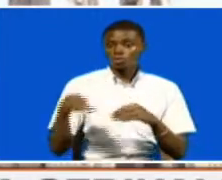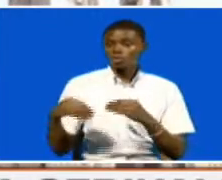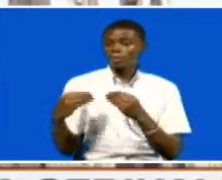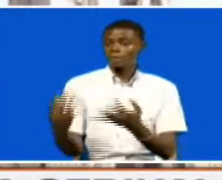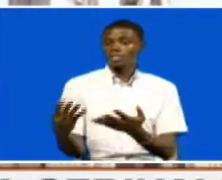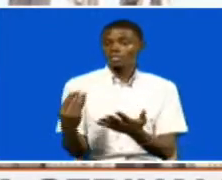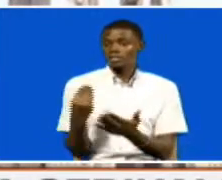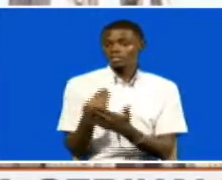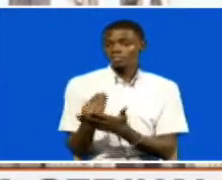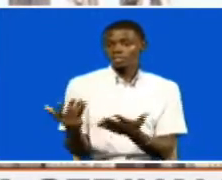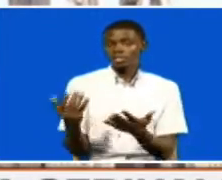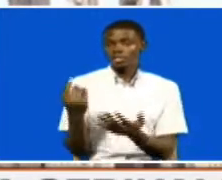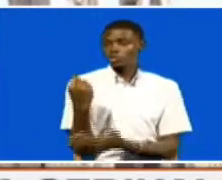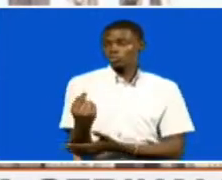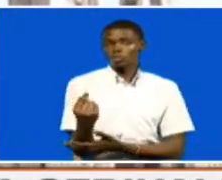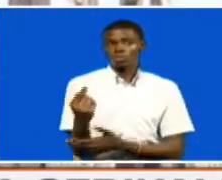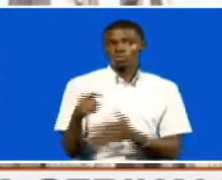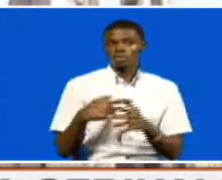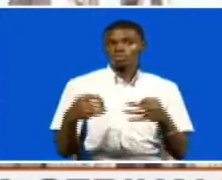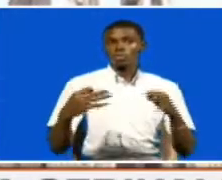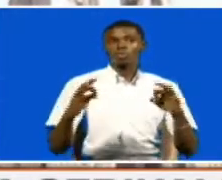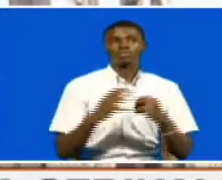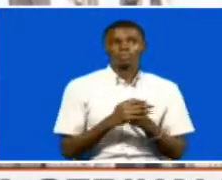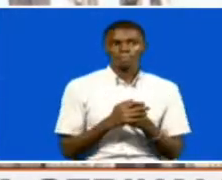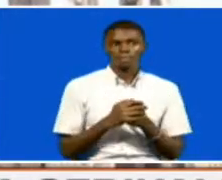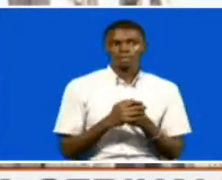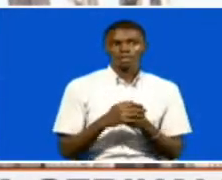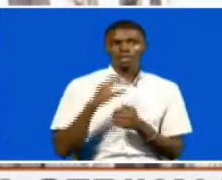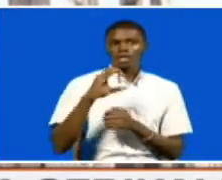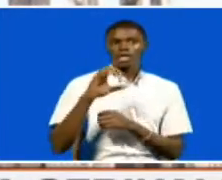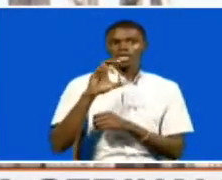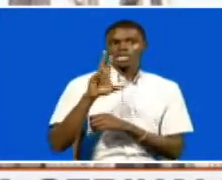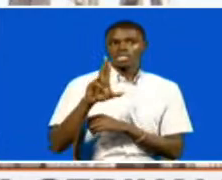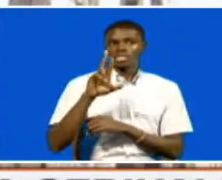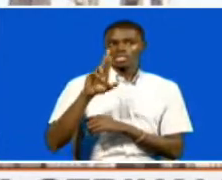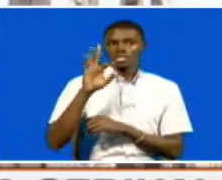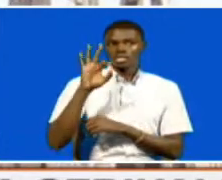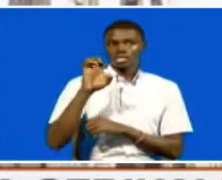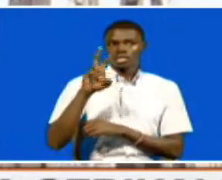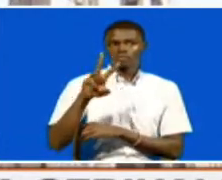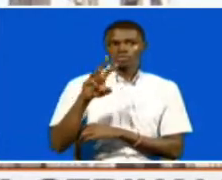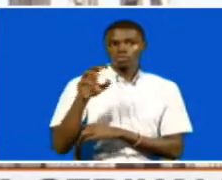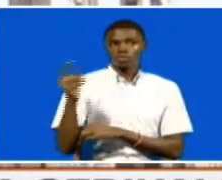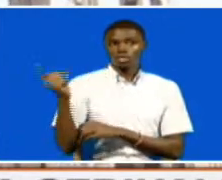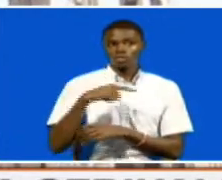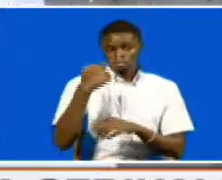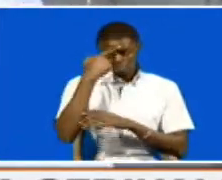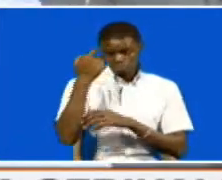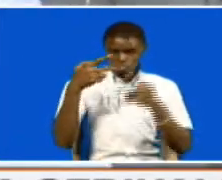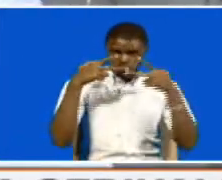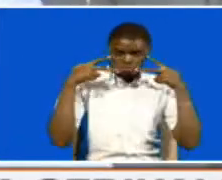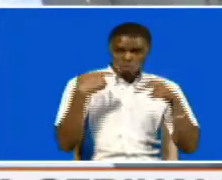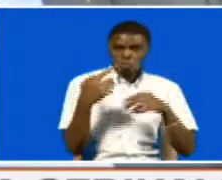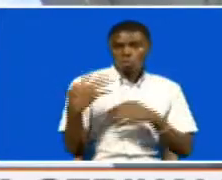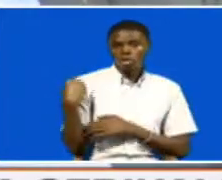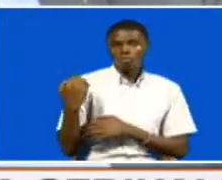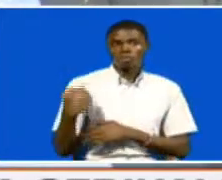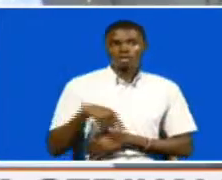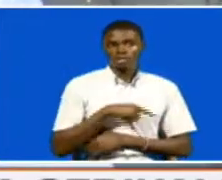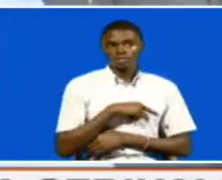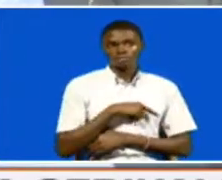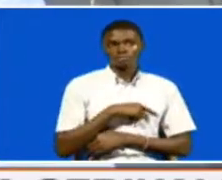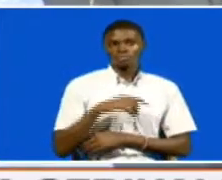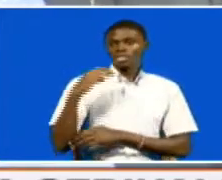kuachiliwa. Na sababu kuu ya hiyo kafyu haikuja kujua papa singine, ilikuja hapa juu ya mabadings ambao wanatusumbua sana. Kutokana na